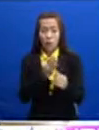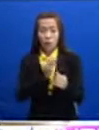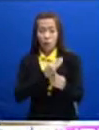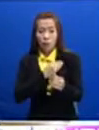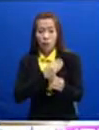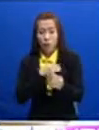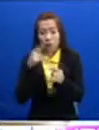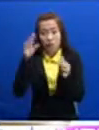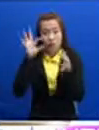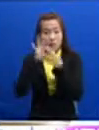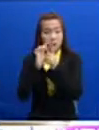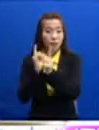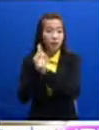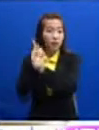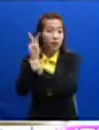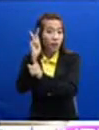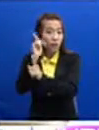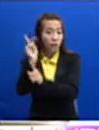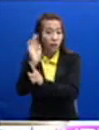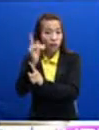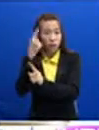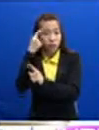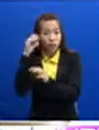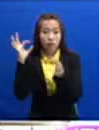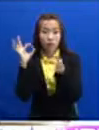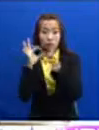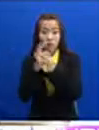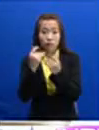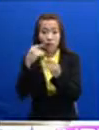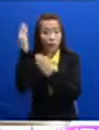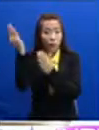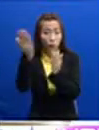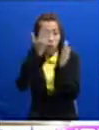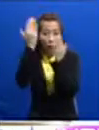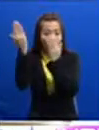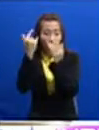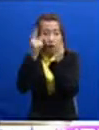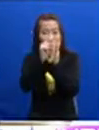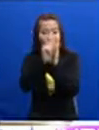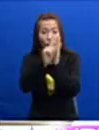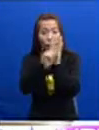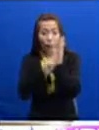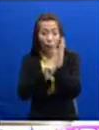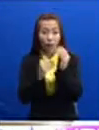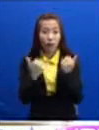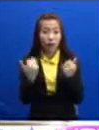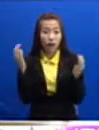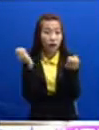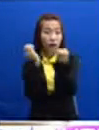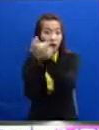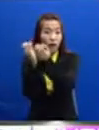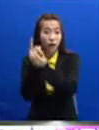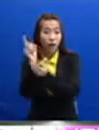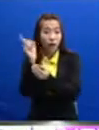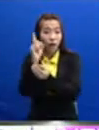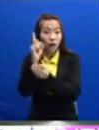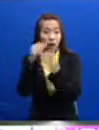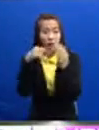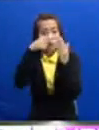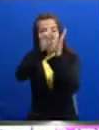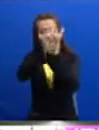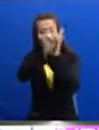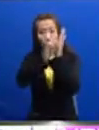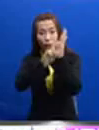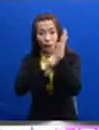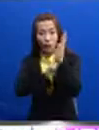ตามกระแสข่าวดังกล่าวยืนยันสาเหตุที่ประเทศไทยมีอากาศหนาวเย็นลงในช่วงนี้เป็นผลมาจากบริเวณความกดอากาศ